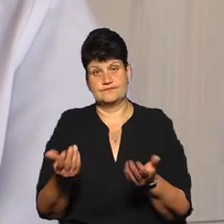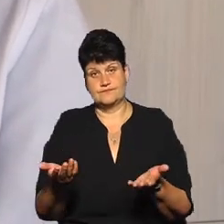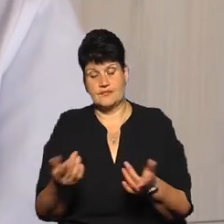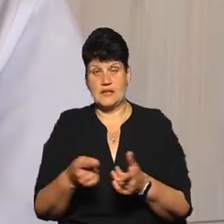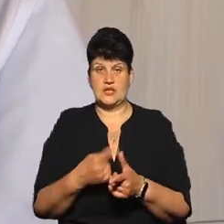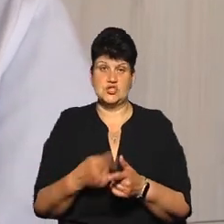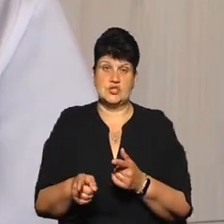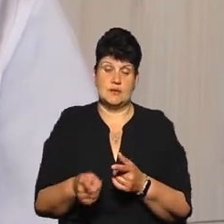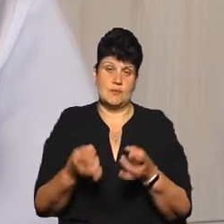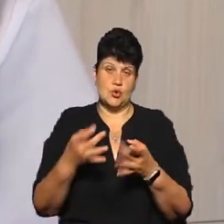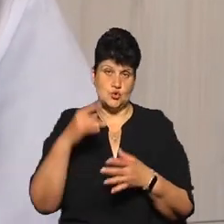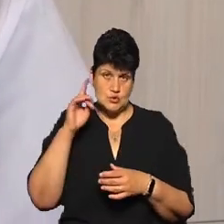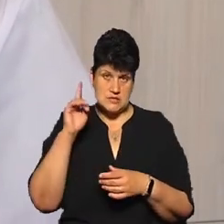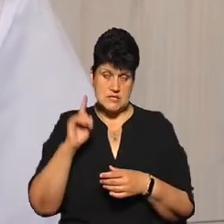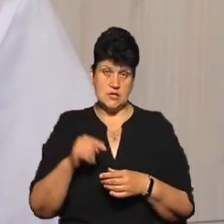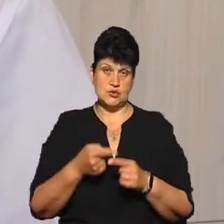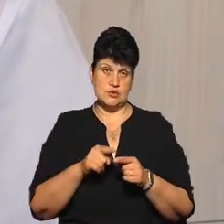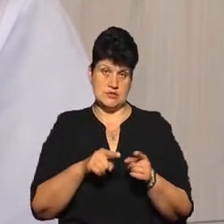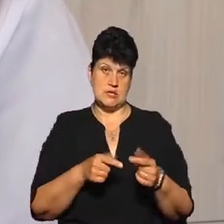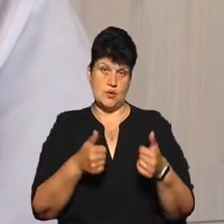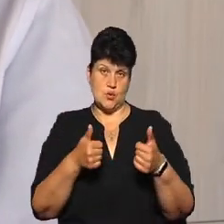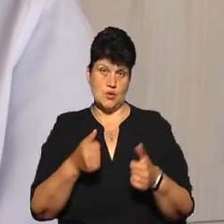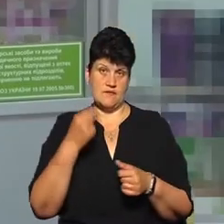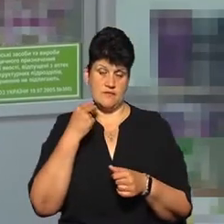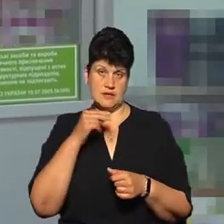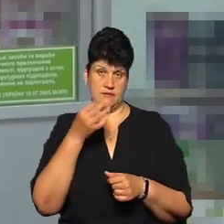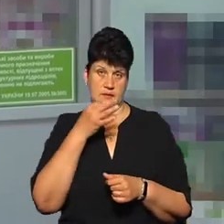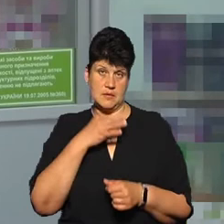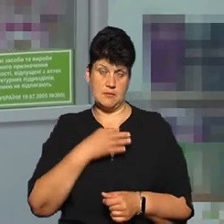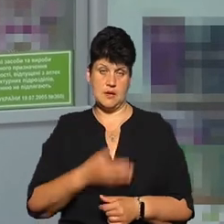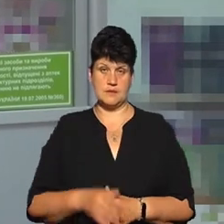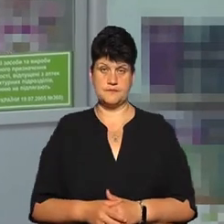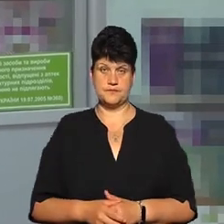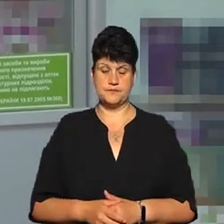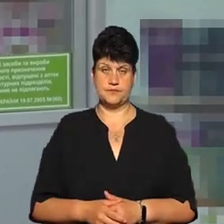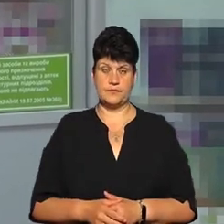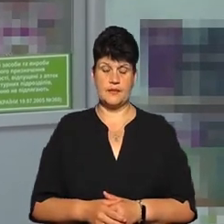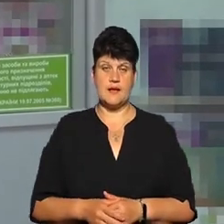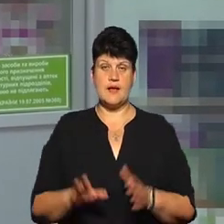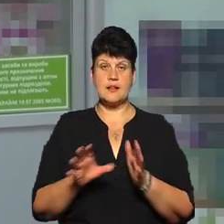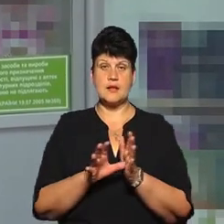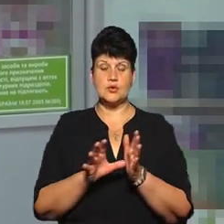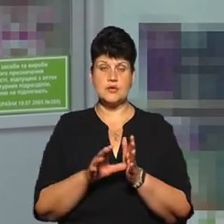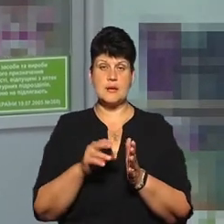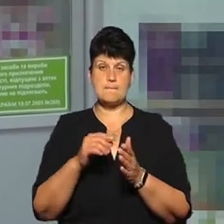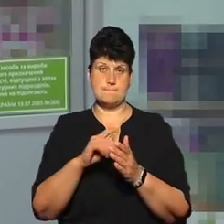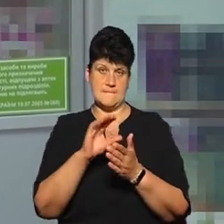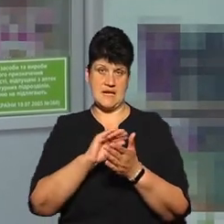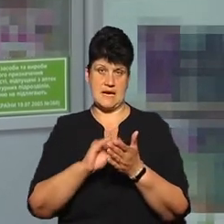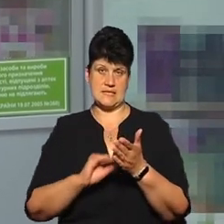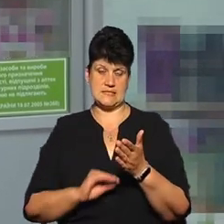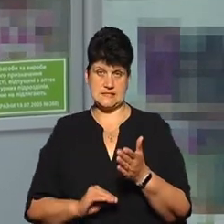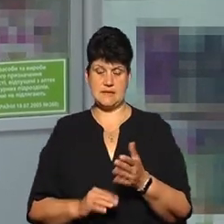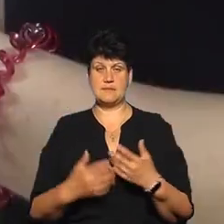просто знає, що це хороший ефективний препарат. Ввести електронні рецепти на антибіотики Міністерство охорони